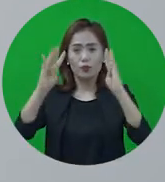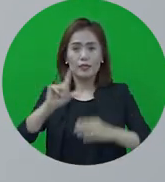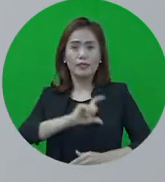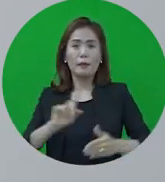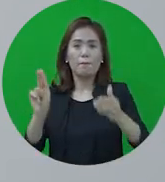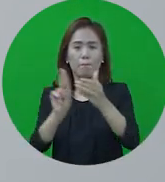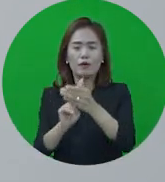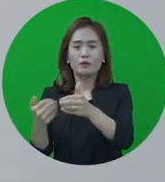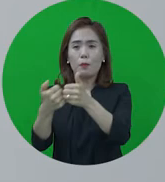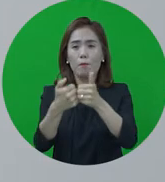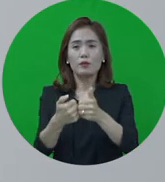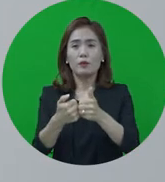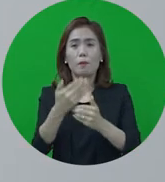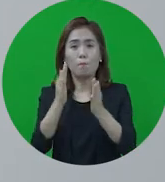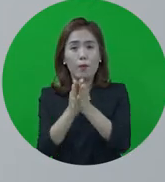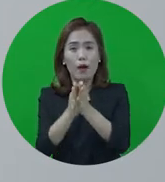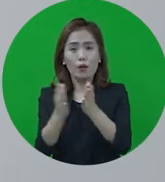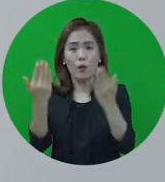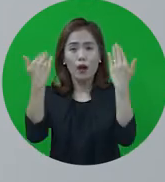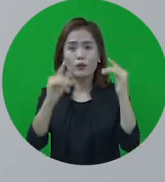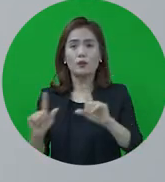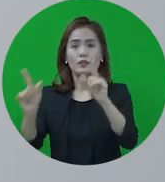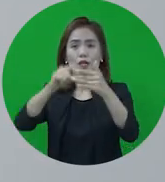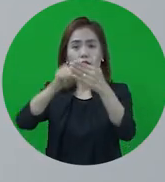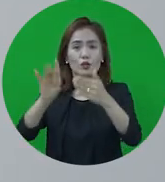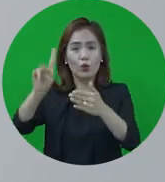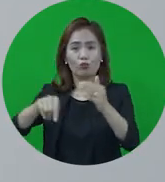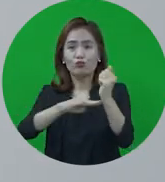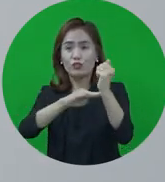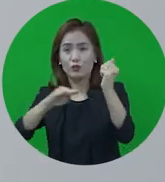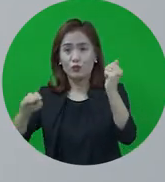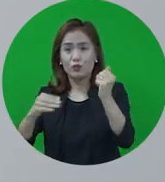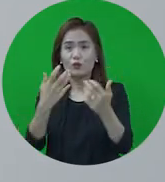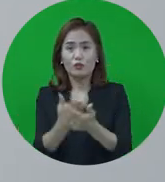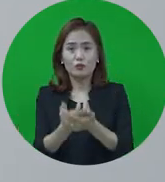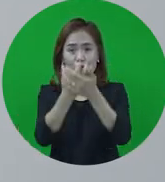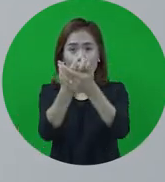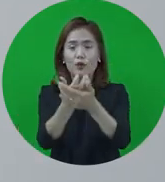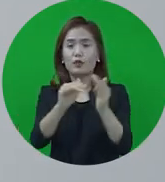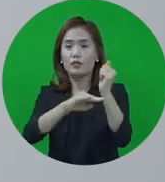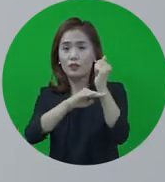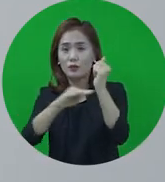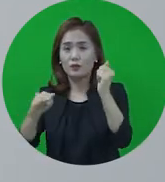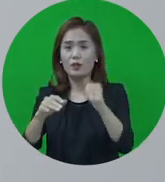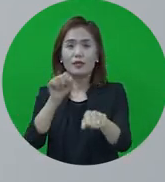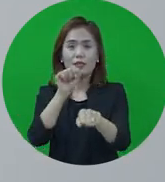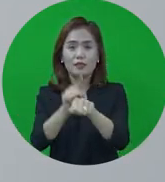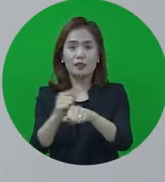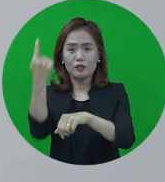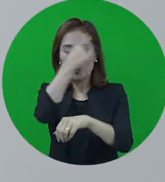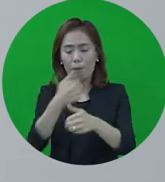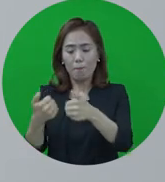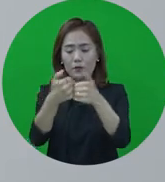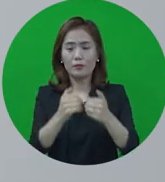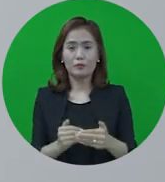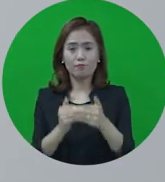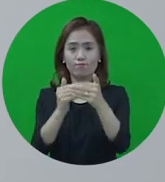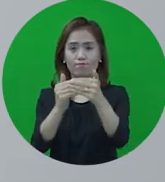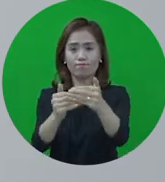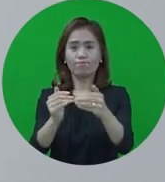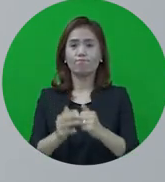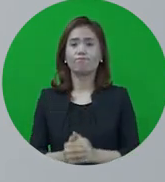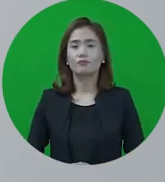조선대학교는 블라인드 면접을 실시하며 학교생활기록부를 중심으로 제출 서류 기반의 인적성 면접을 진행합니다.